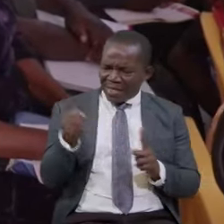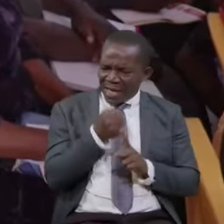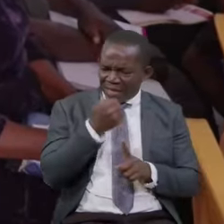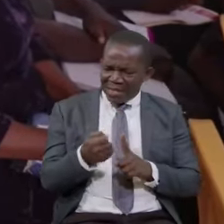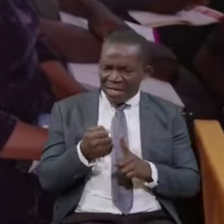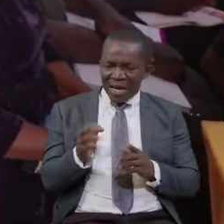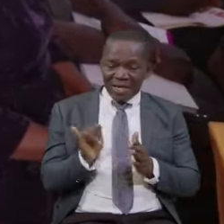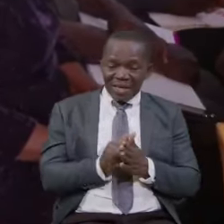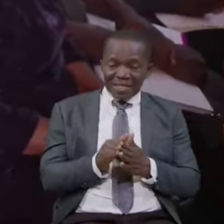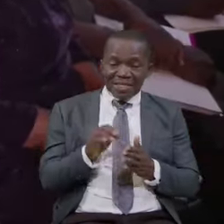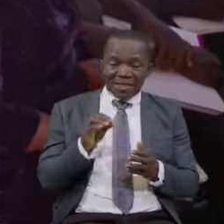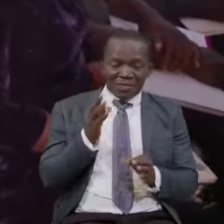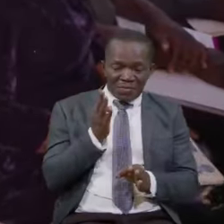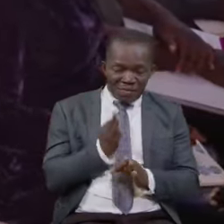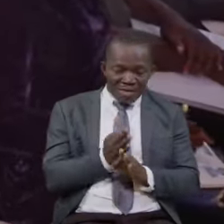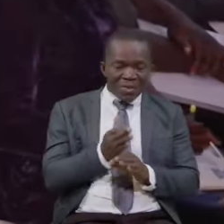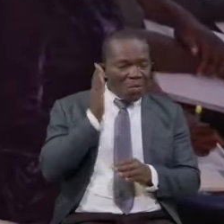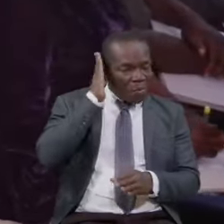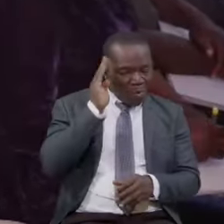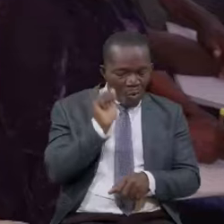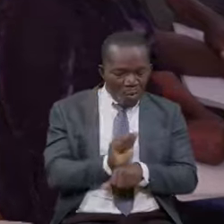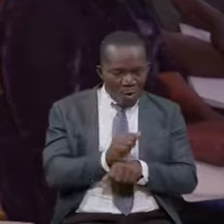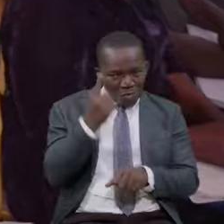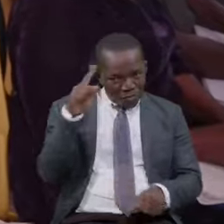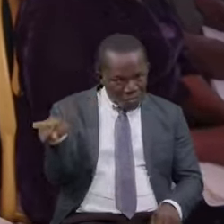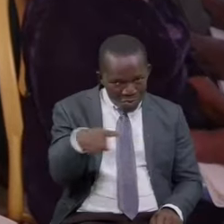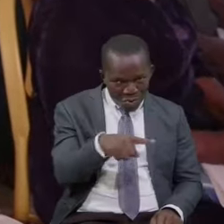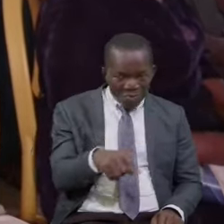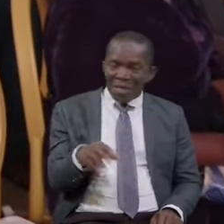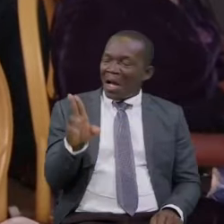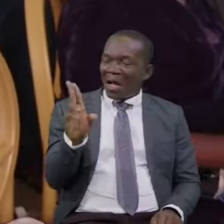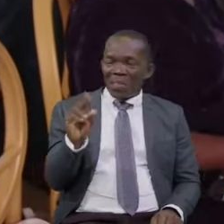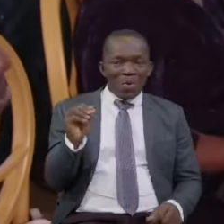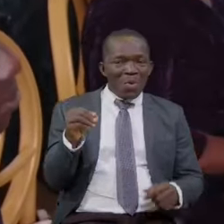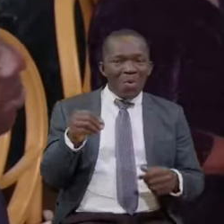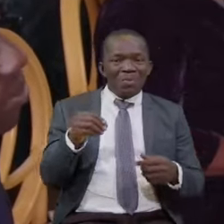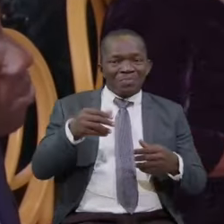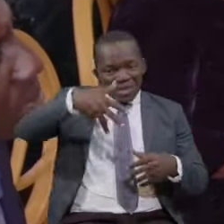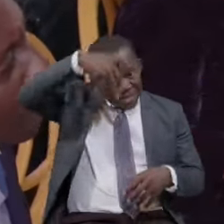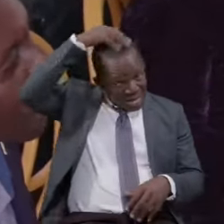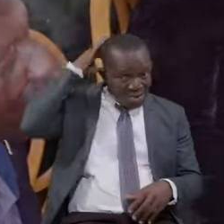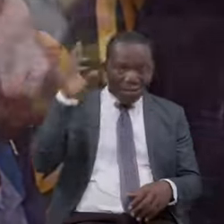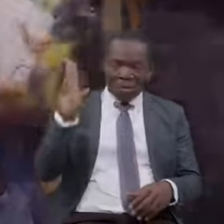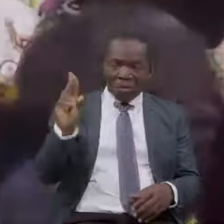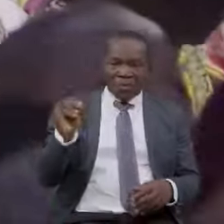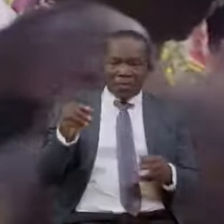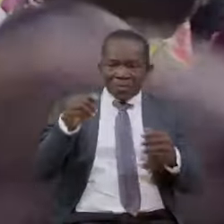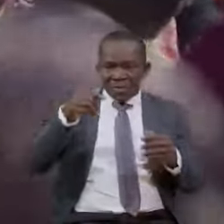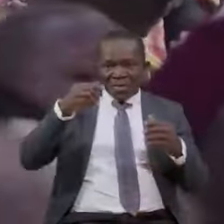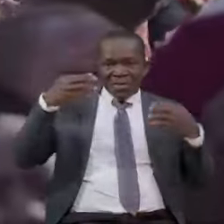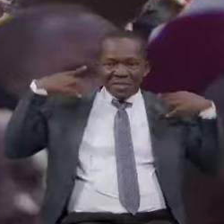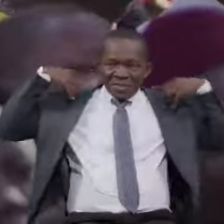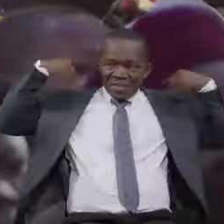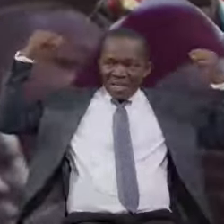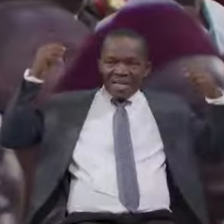silencieux va agir et aucun lion aucun géant ne pourra te dévorer au nom de